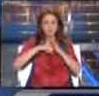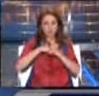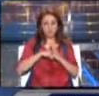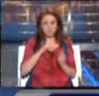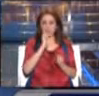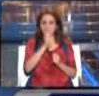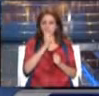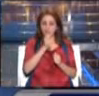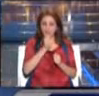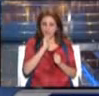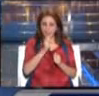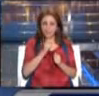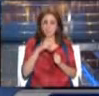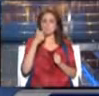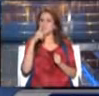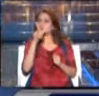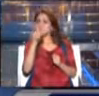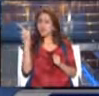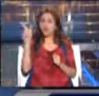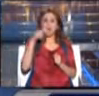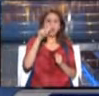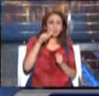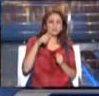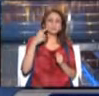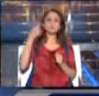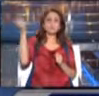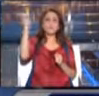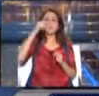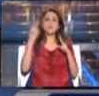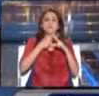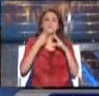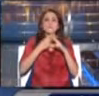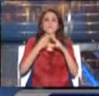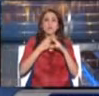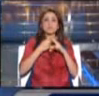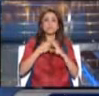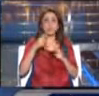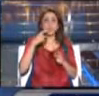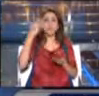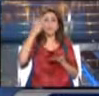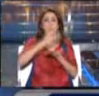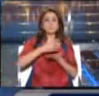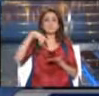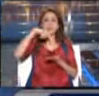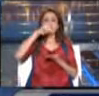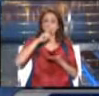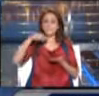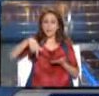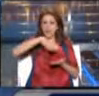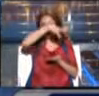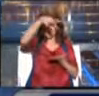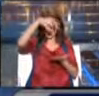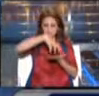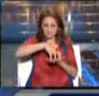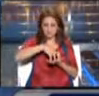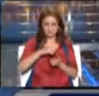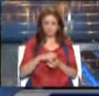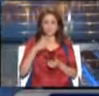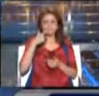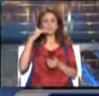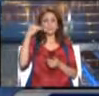الاعلام الرياضي والنقاد هيحتشدوا في مؤتمر كبير باحد فنادق وسط البلد علشان يناقشوا ثلاث قضايا مهمه تتعلق